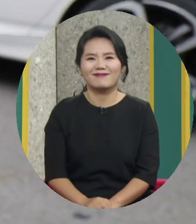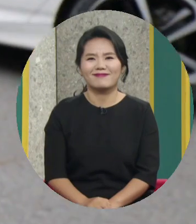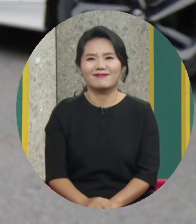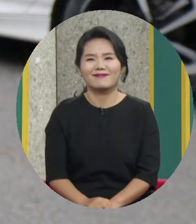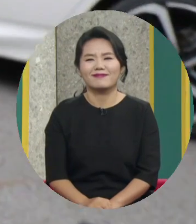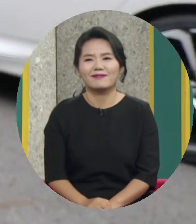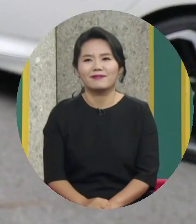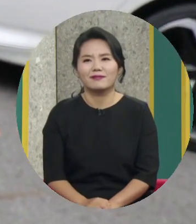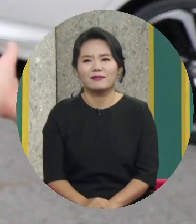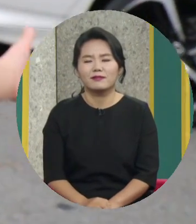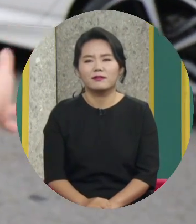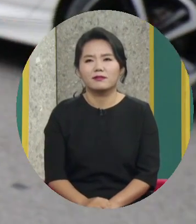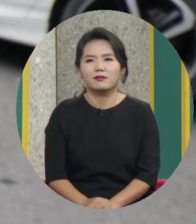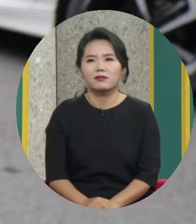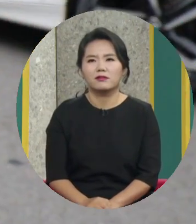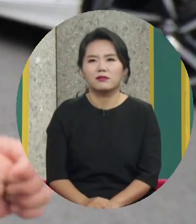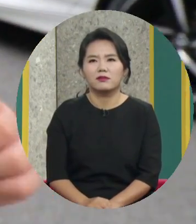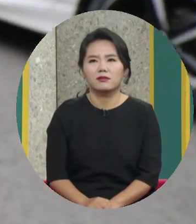좋아요.